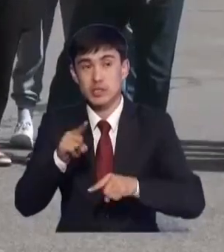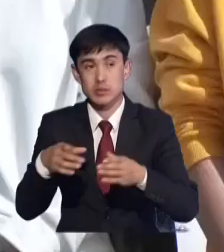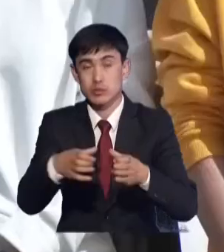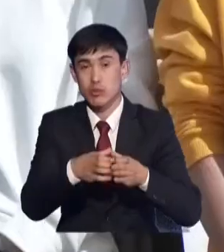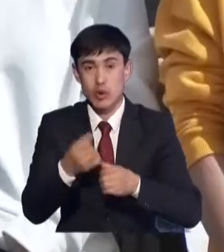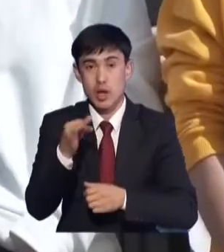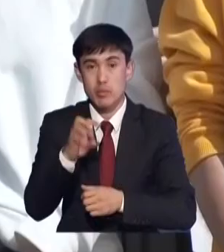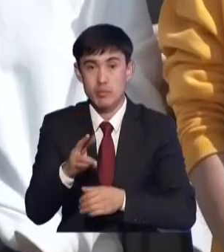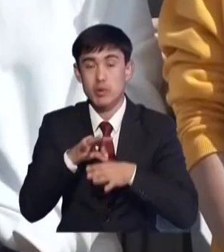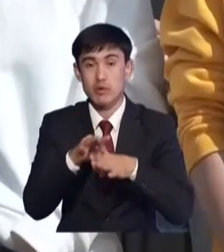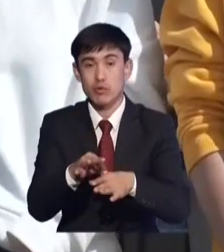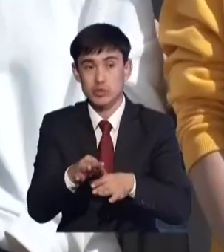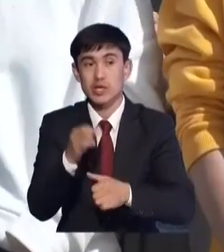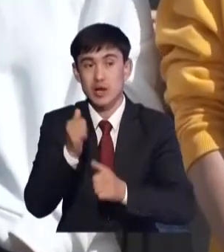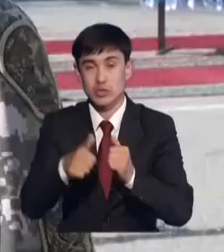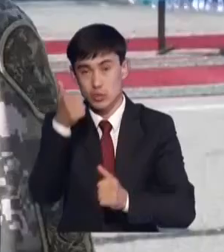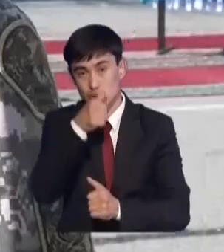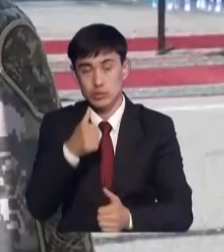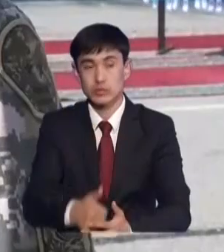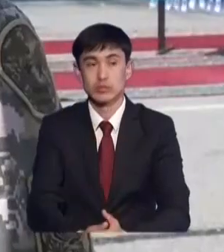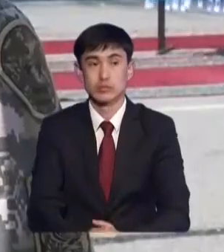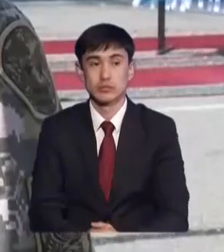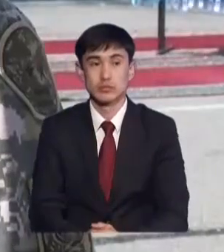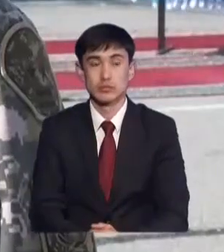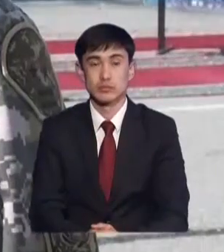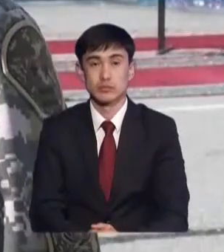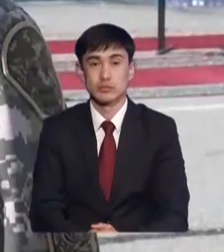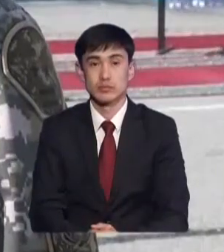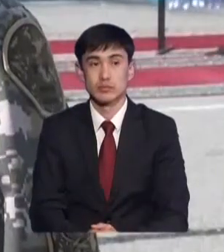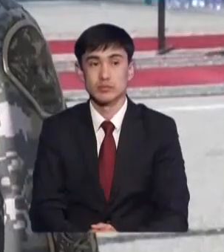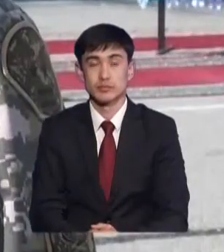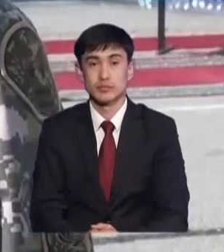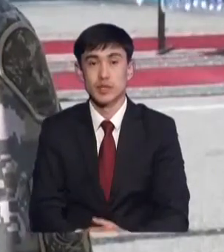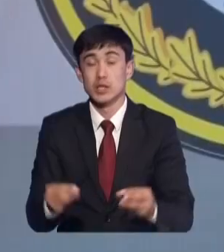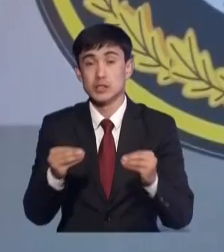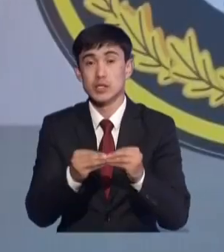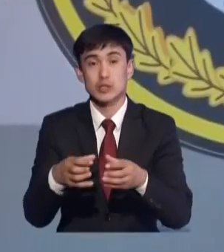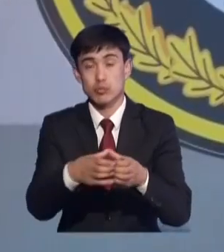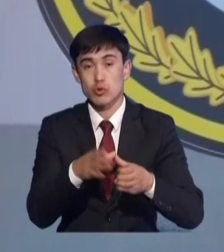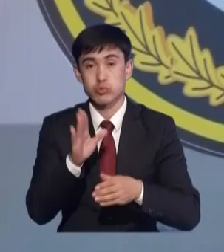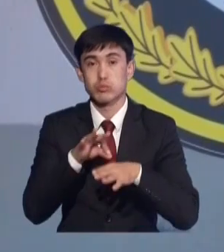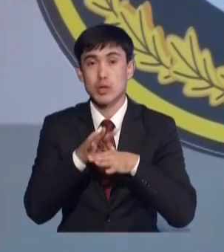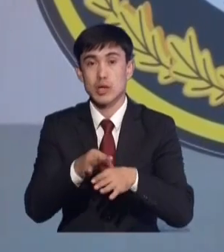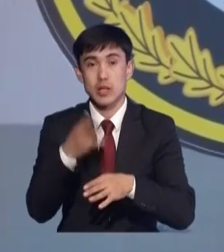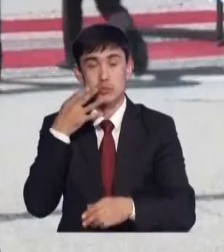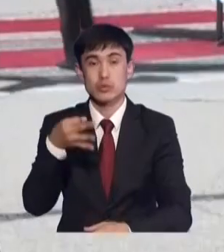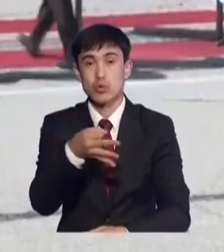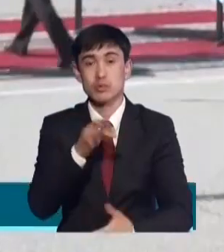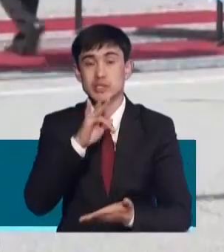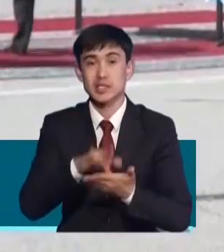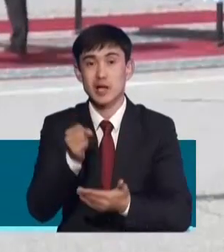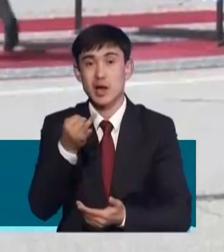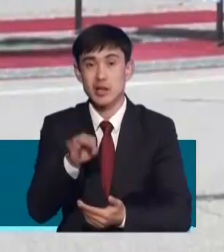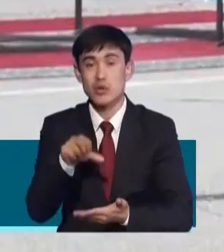сборе «Айбын» проводится каждый год. 10-е сборы будут проходить в Алматинской области на учебном центре «Али»,